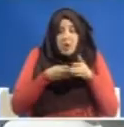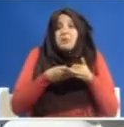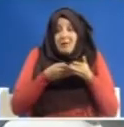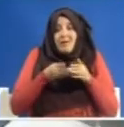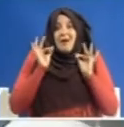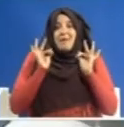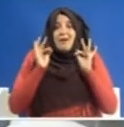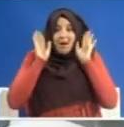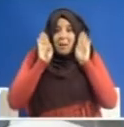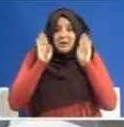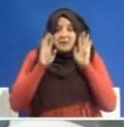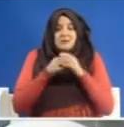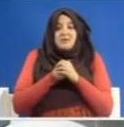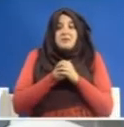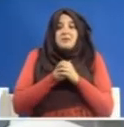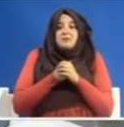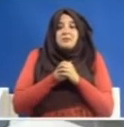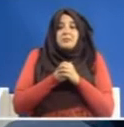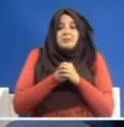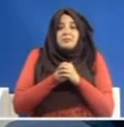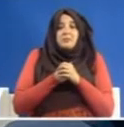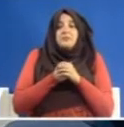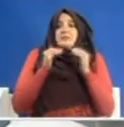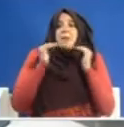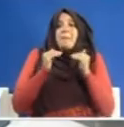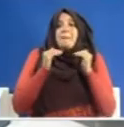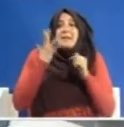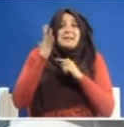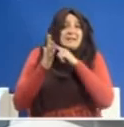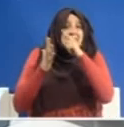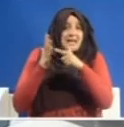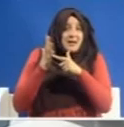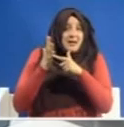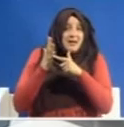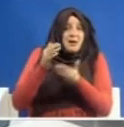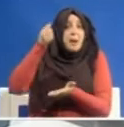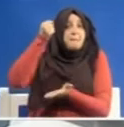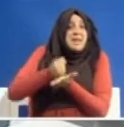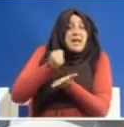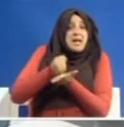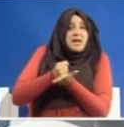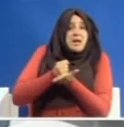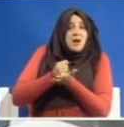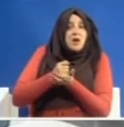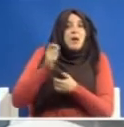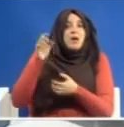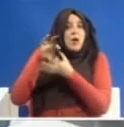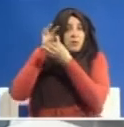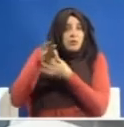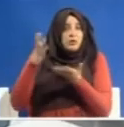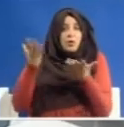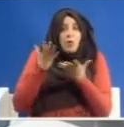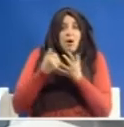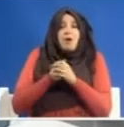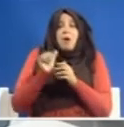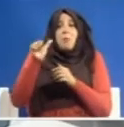عمر بني الإسلام على خمس، بعد التوحيد بعد لا إله إلا الله محمد رسول الله تأتي الصلاة، تلك الصلاة أمرها أمر